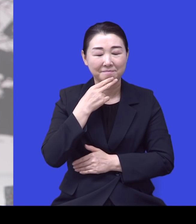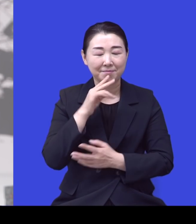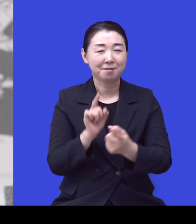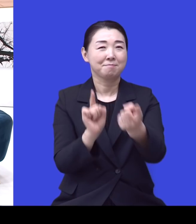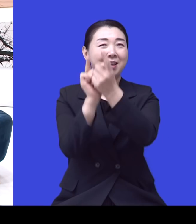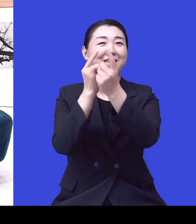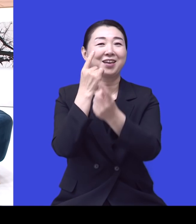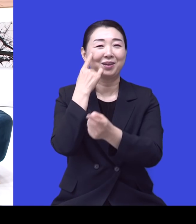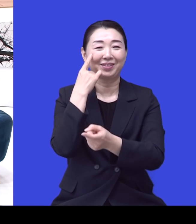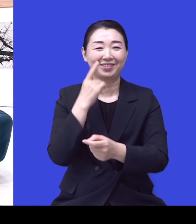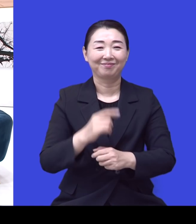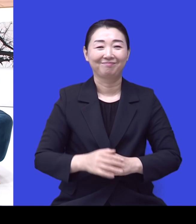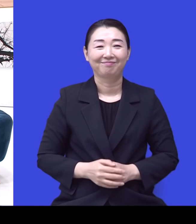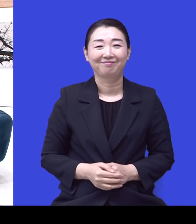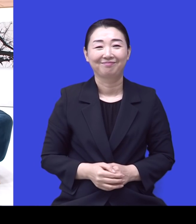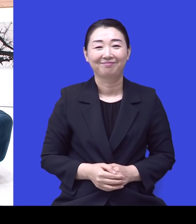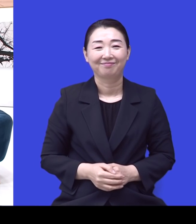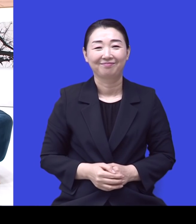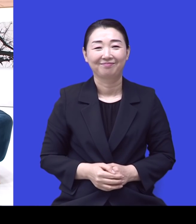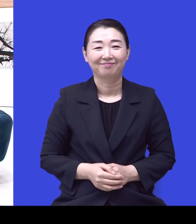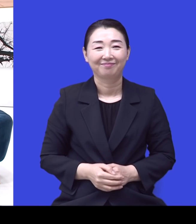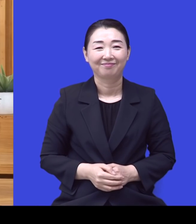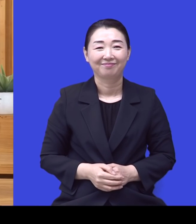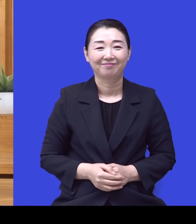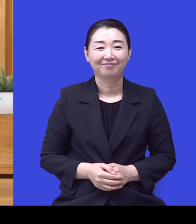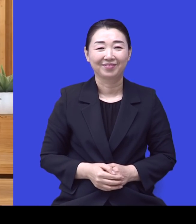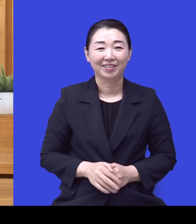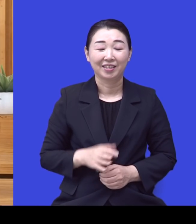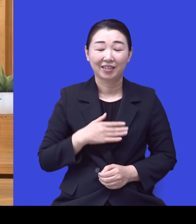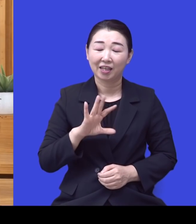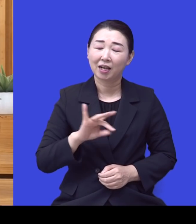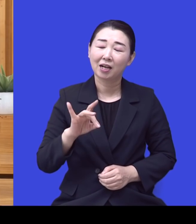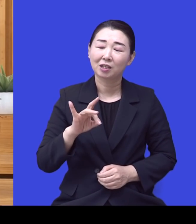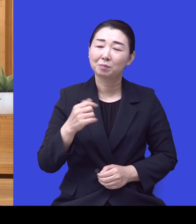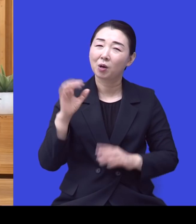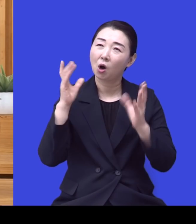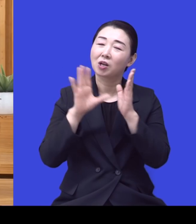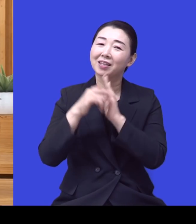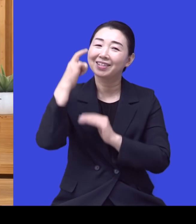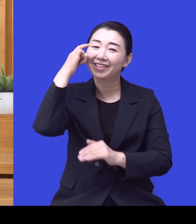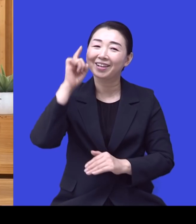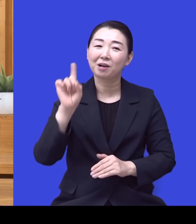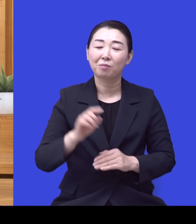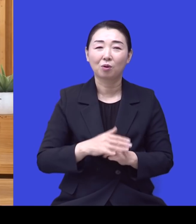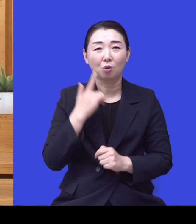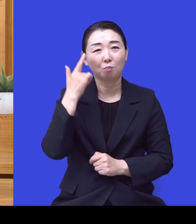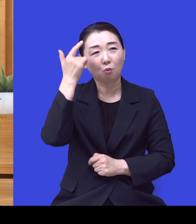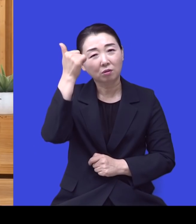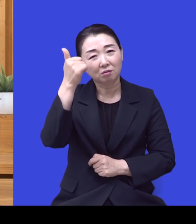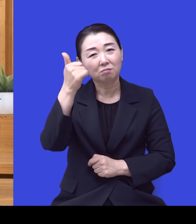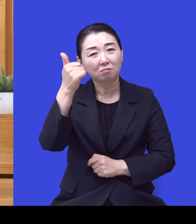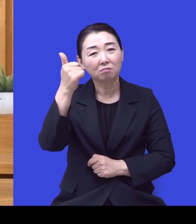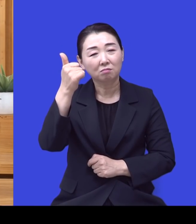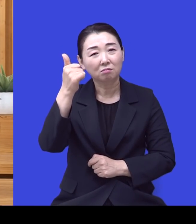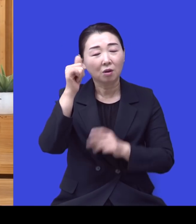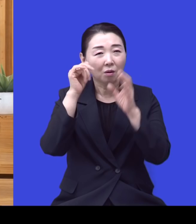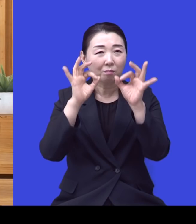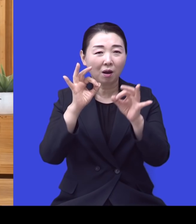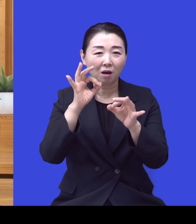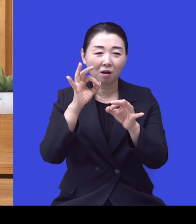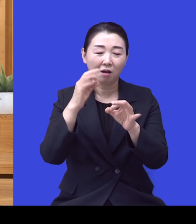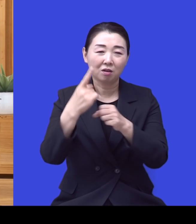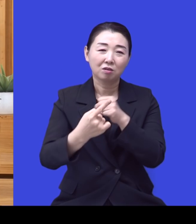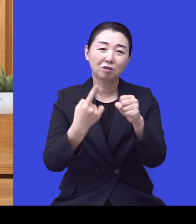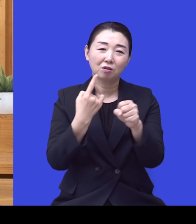맞서 봐야겠습니다. 네. 저는 가끔 예전에 어린 시절에 그런 생각을 했었어요. 어떻게 목사님들은 저렇게 1년